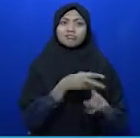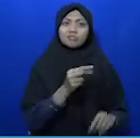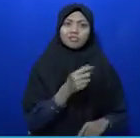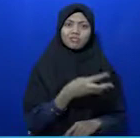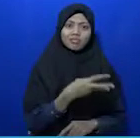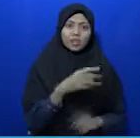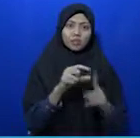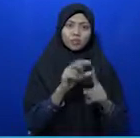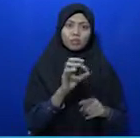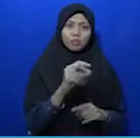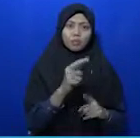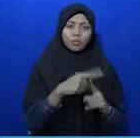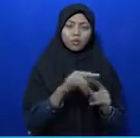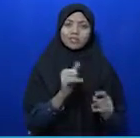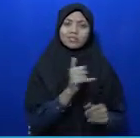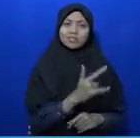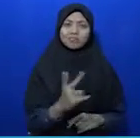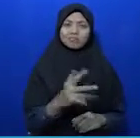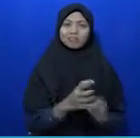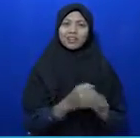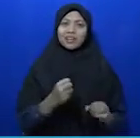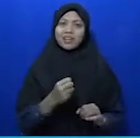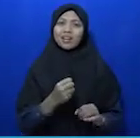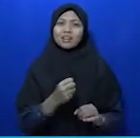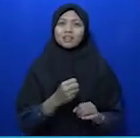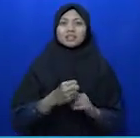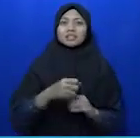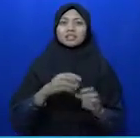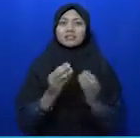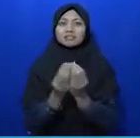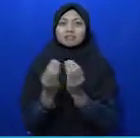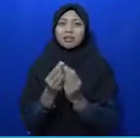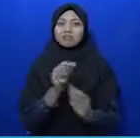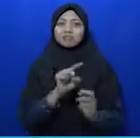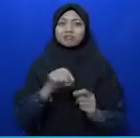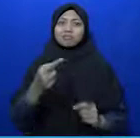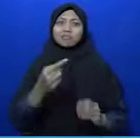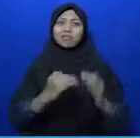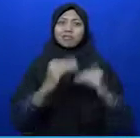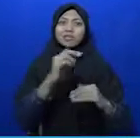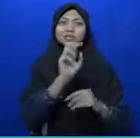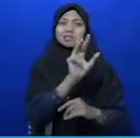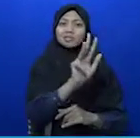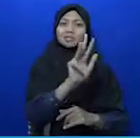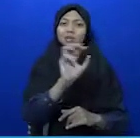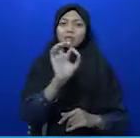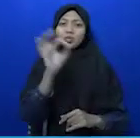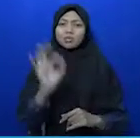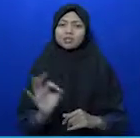90,4% tadi di situ. Nah apa yang dilakukan oleh McMoran tadi gitu ya? Nah dalam pengamatan